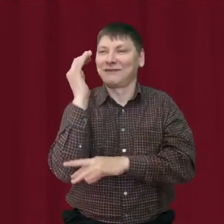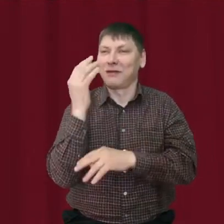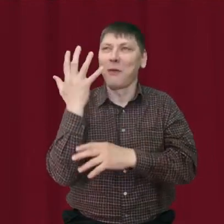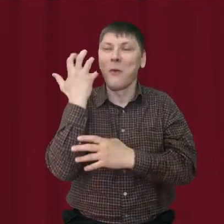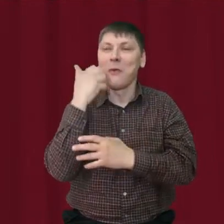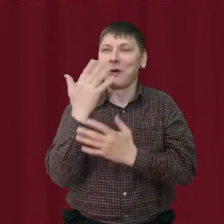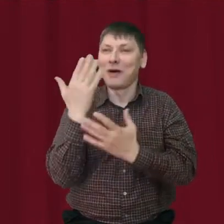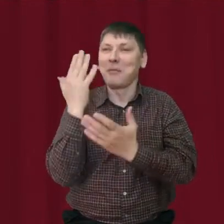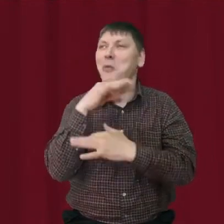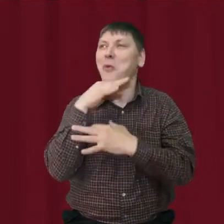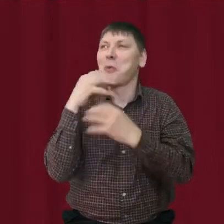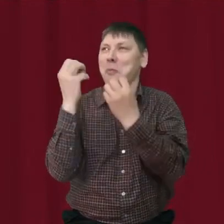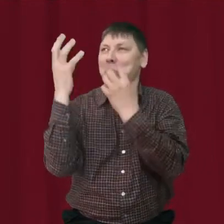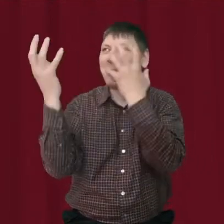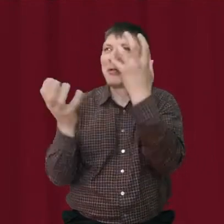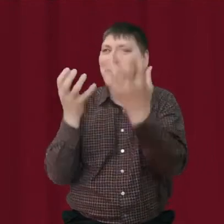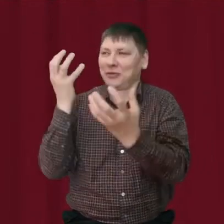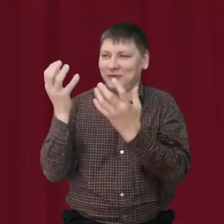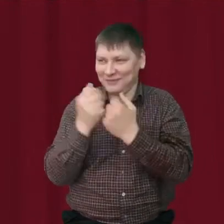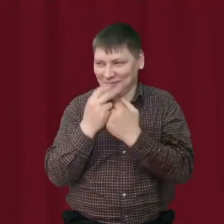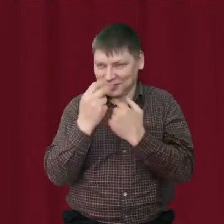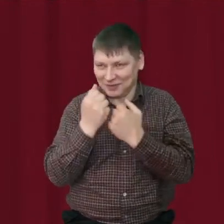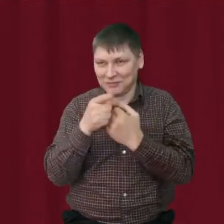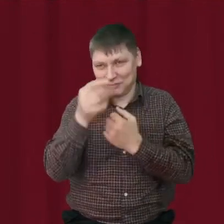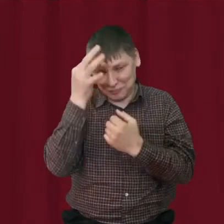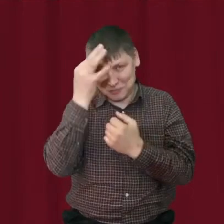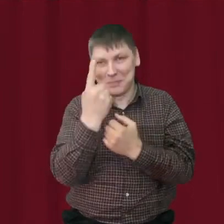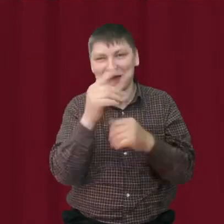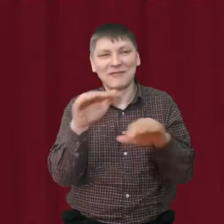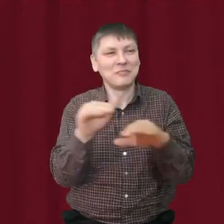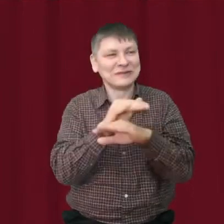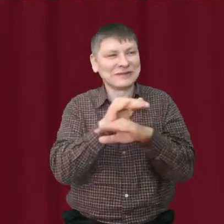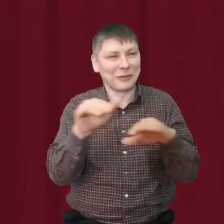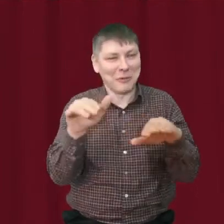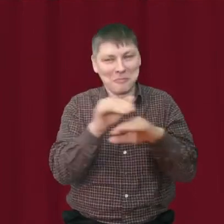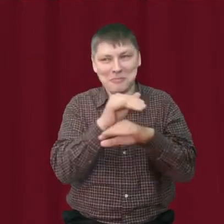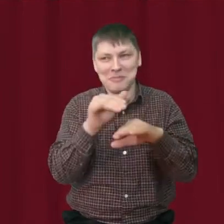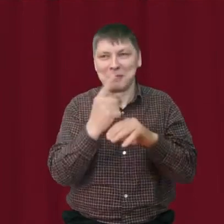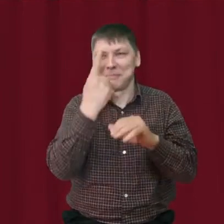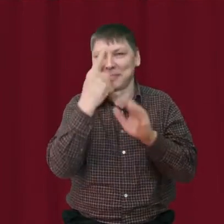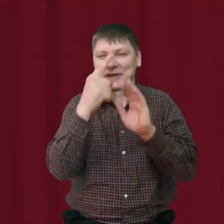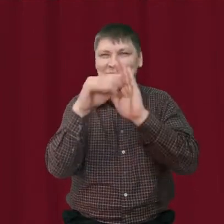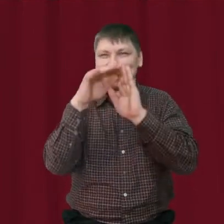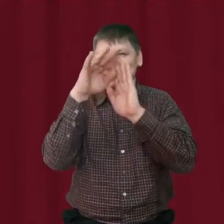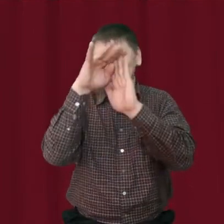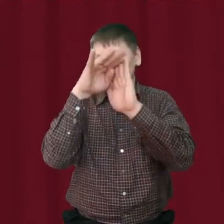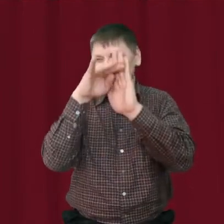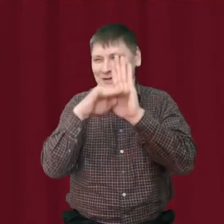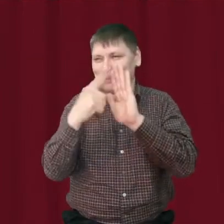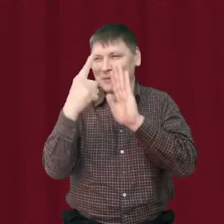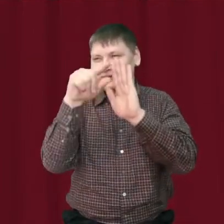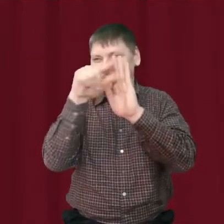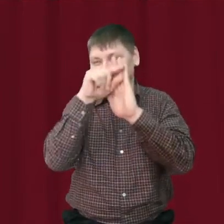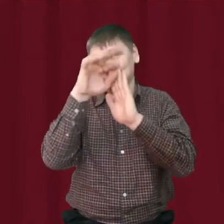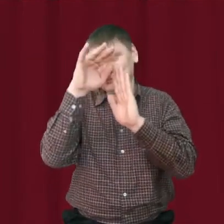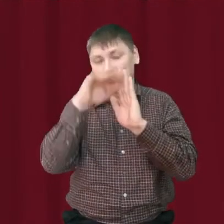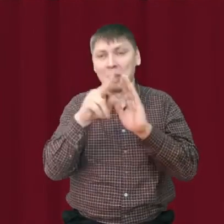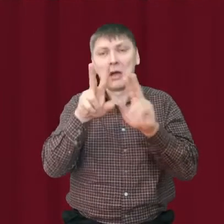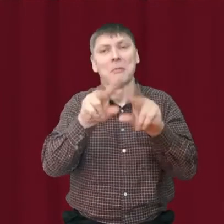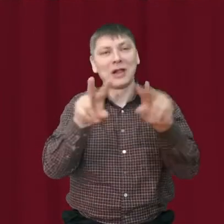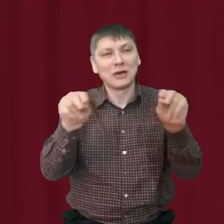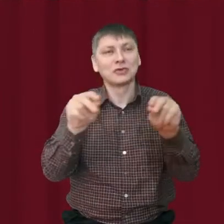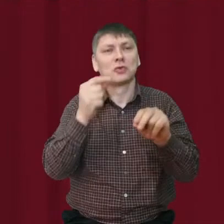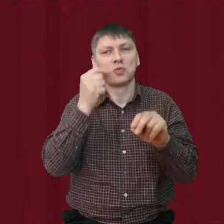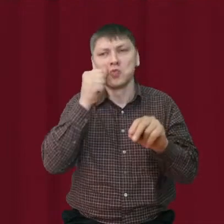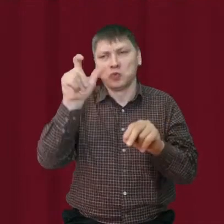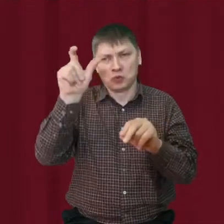псалом, известный для всех нас, первые стихи этого псалма. «Блажен муж,